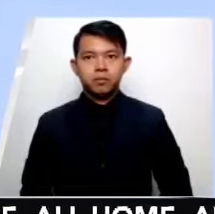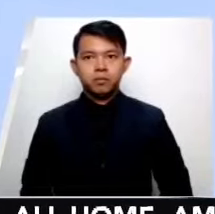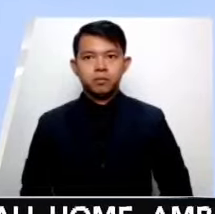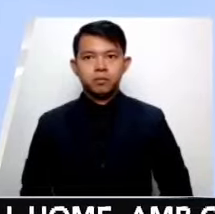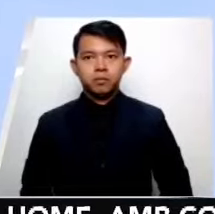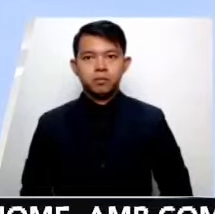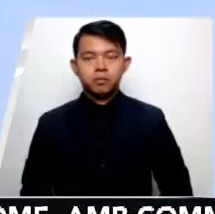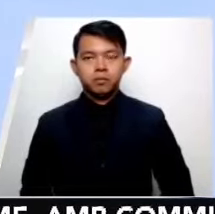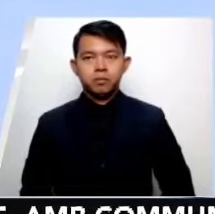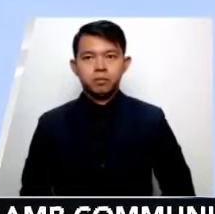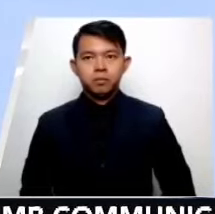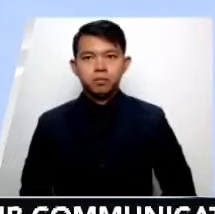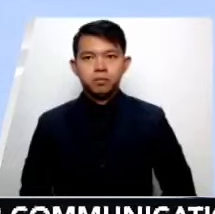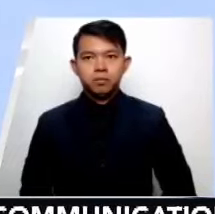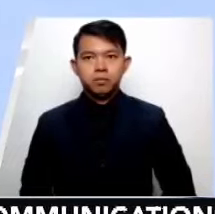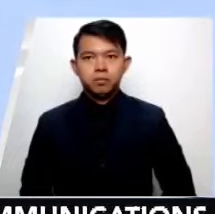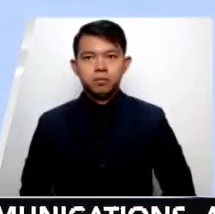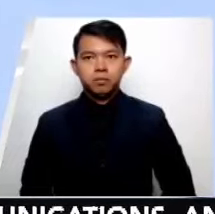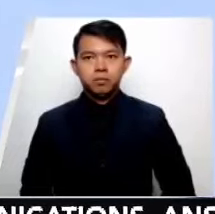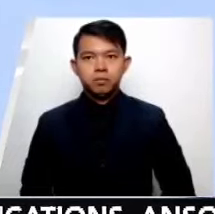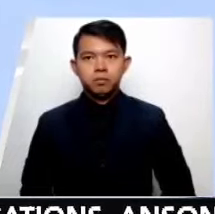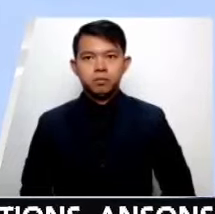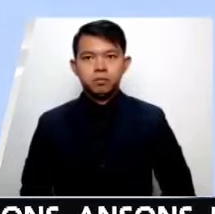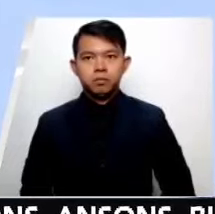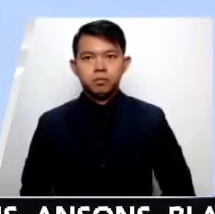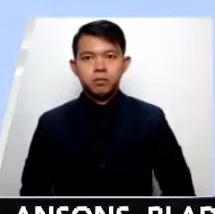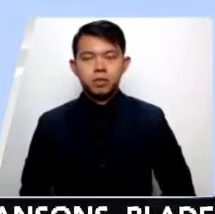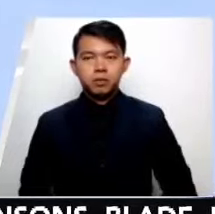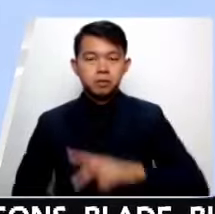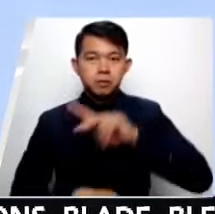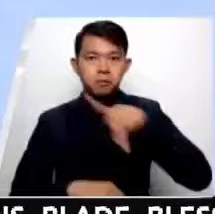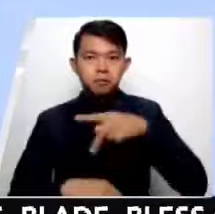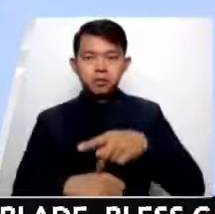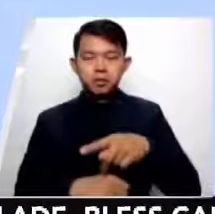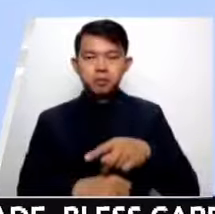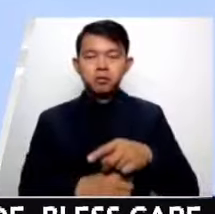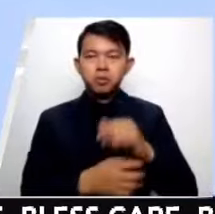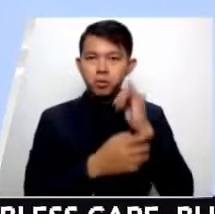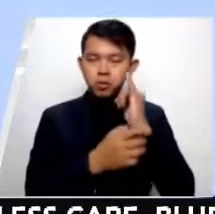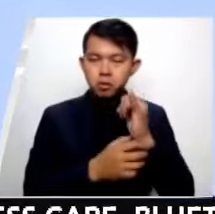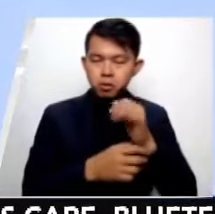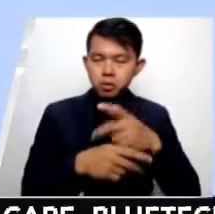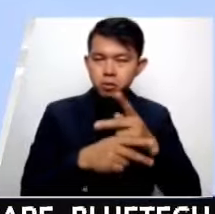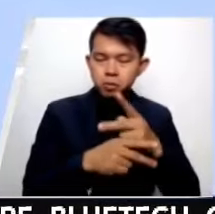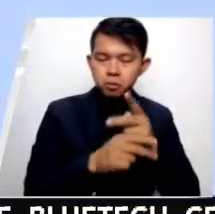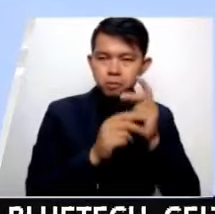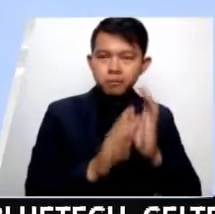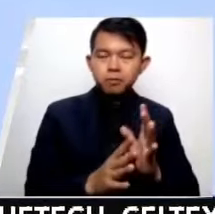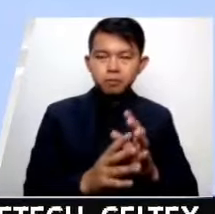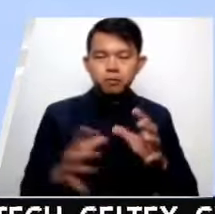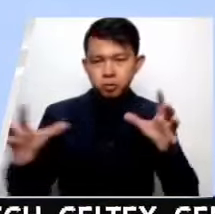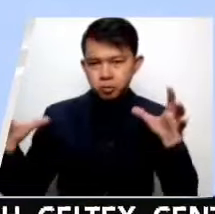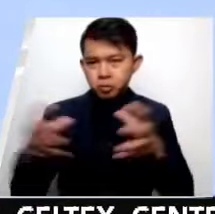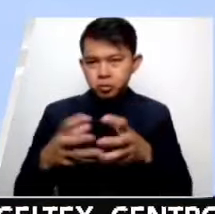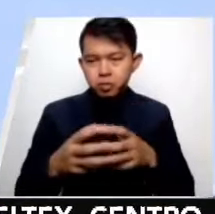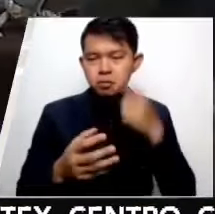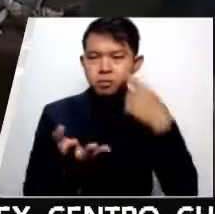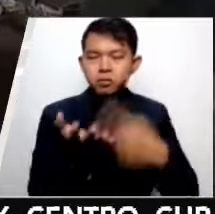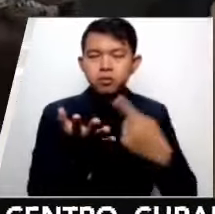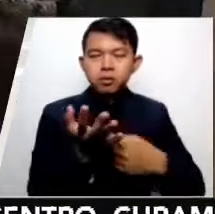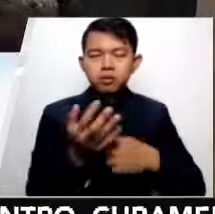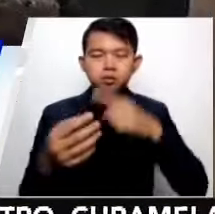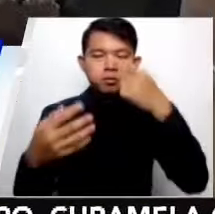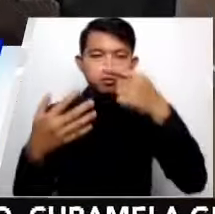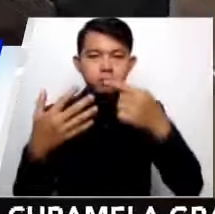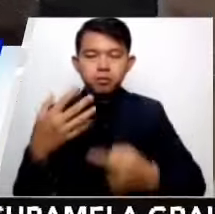Nagsama-sama ang Philippine film producers para talakayin ang ilang mahalagang issue na kinakaharap ng Philippine movie industry. Kabilang